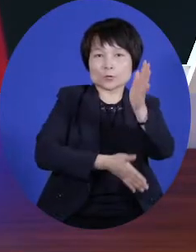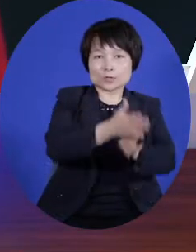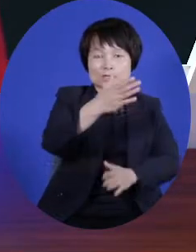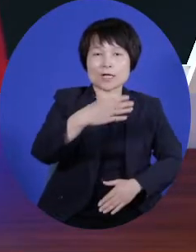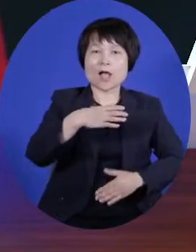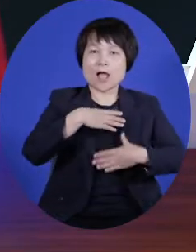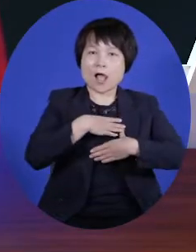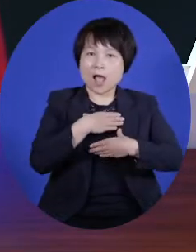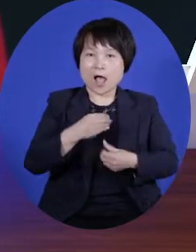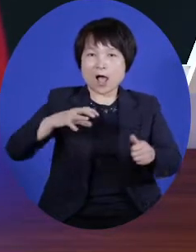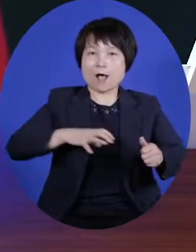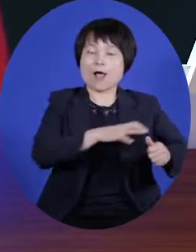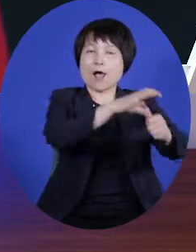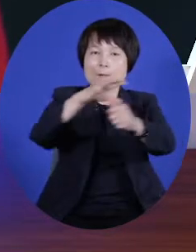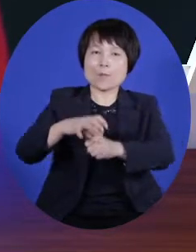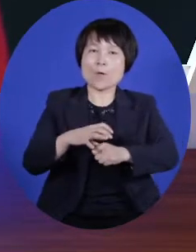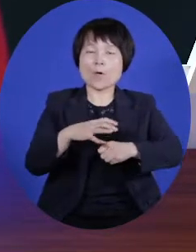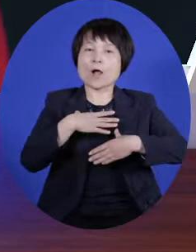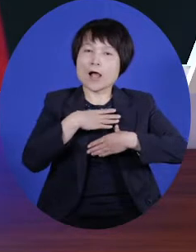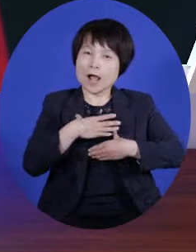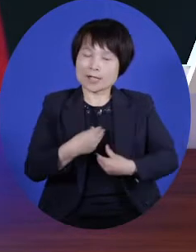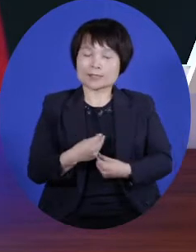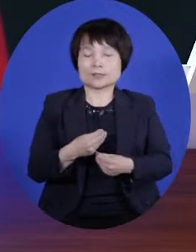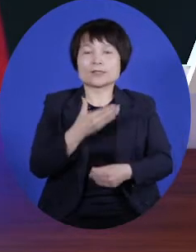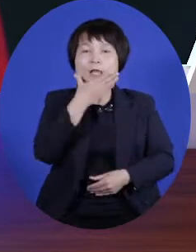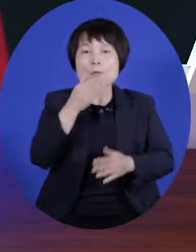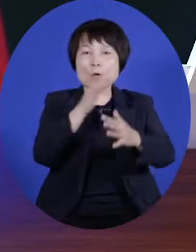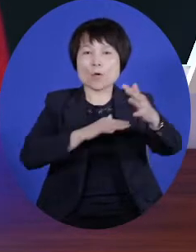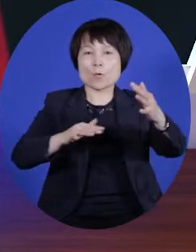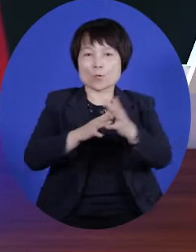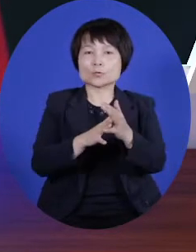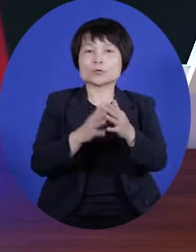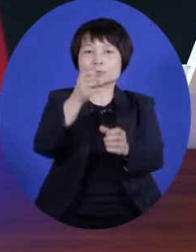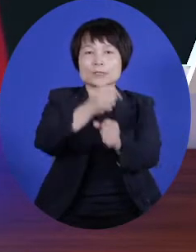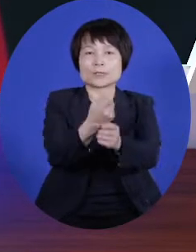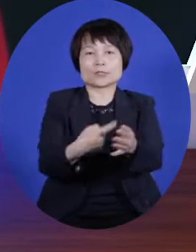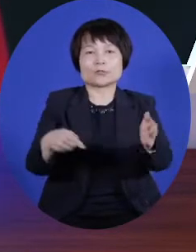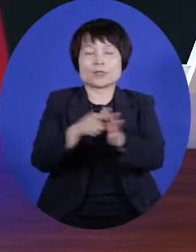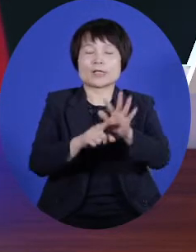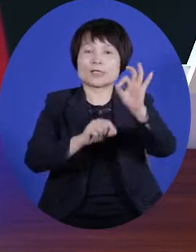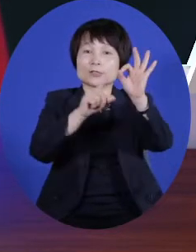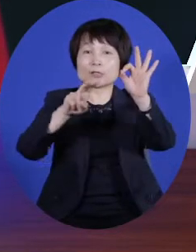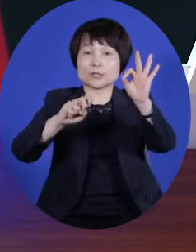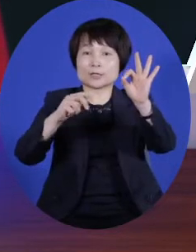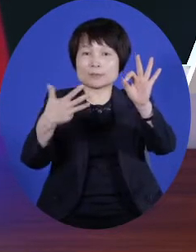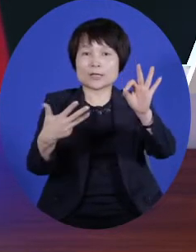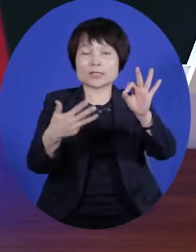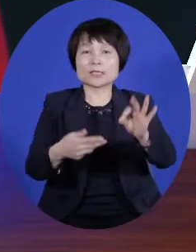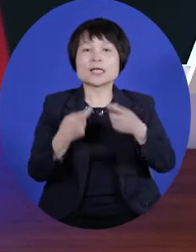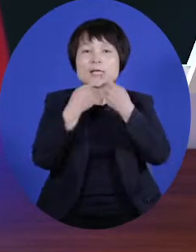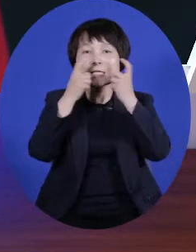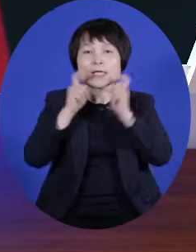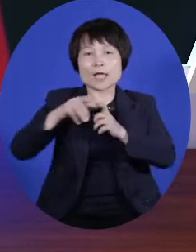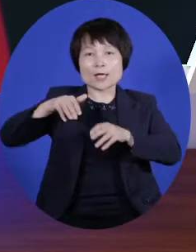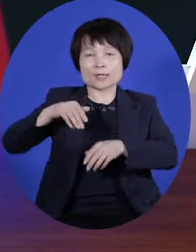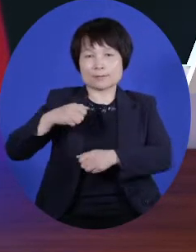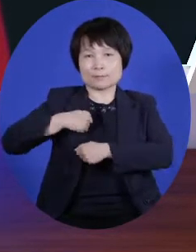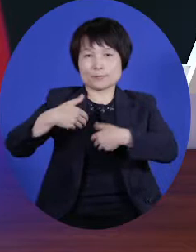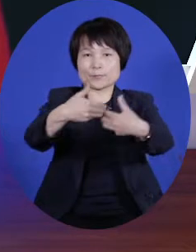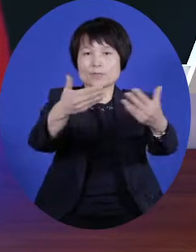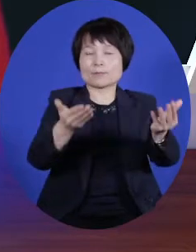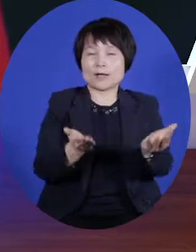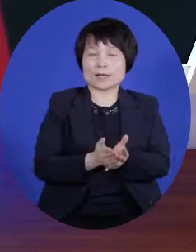광주시가 안보와 안전에 대한 역량을 강화하고 안전한 행복공주를 실현하기 위해 10월 28일 광주시 민방위